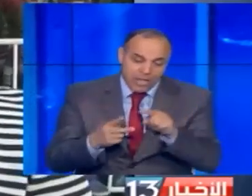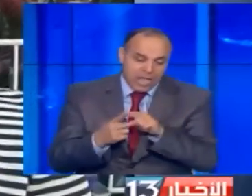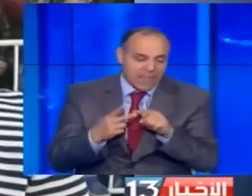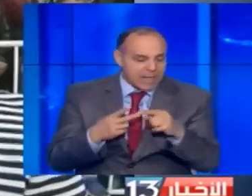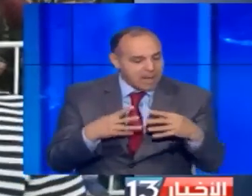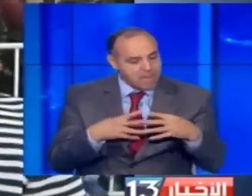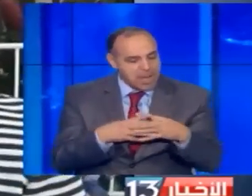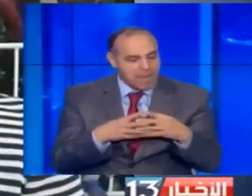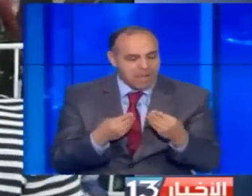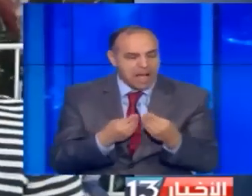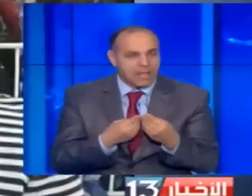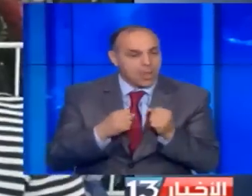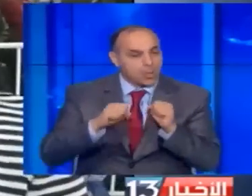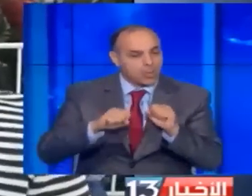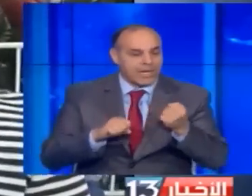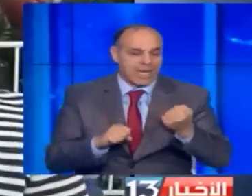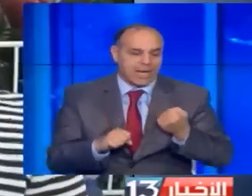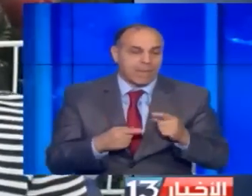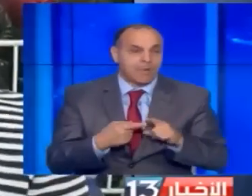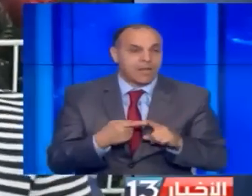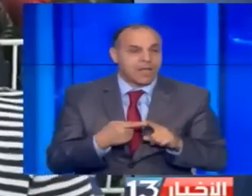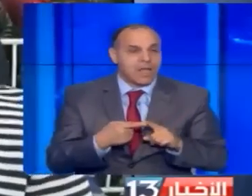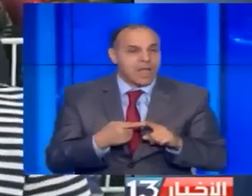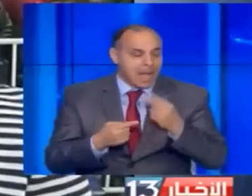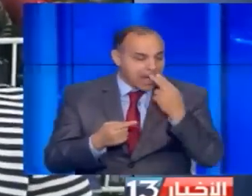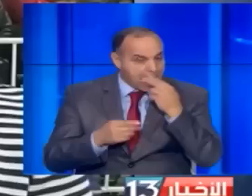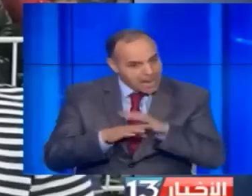هما سلاحين لمكافحة الإرهاب. الأمن